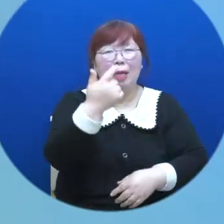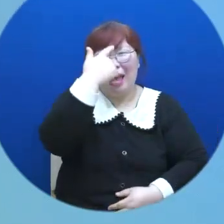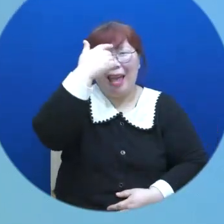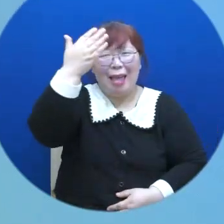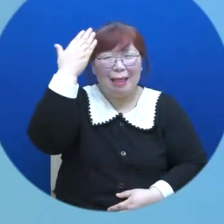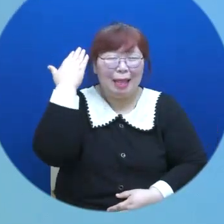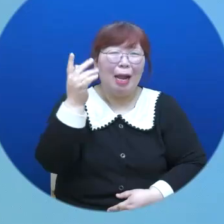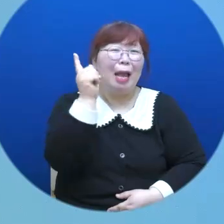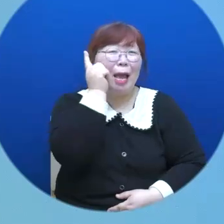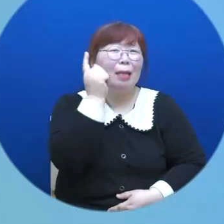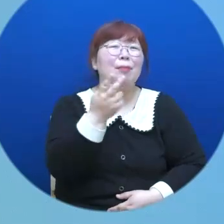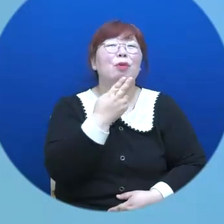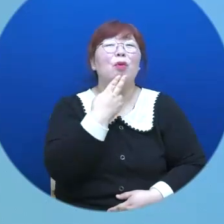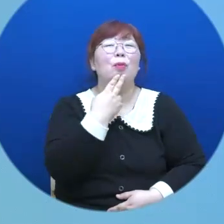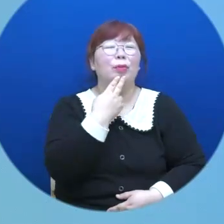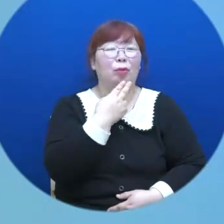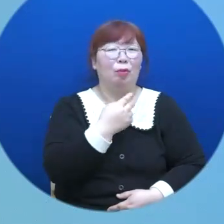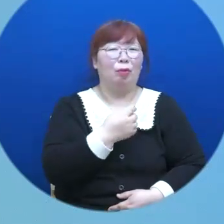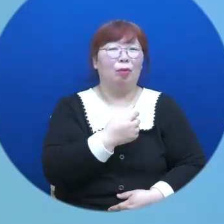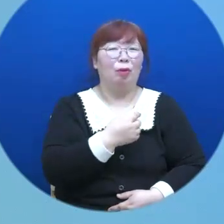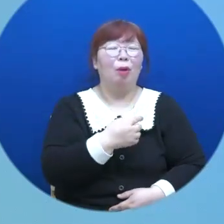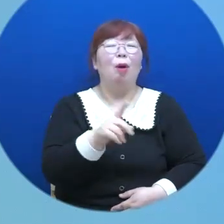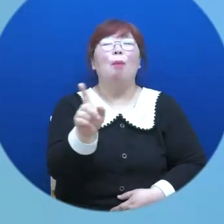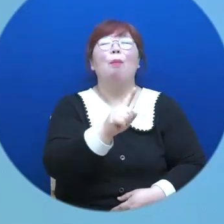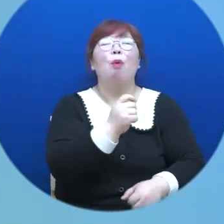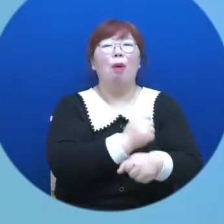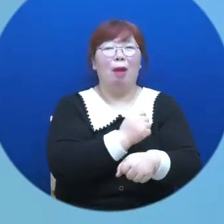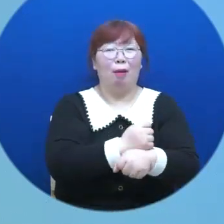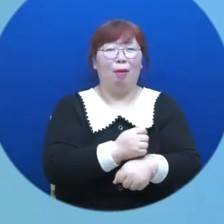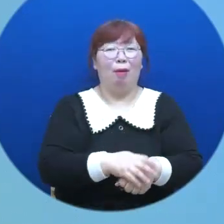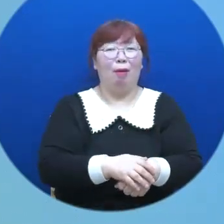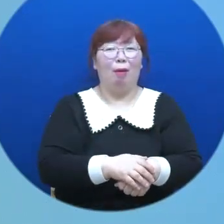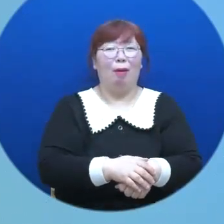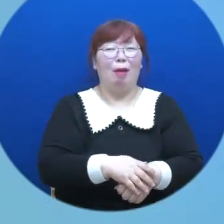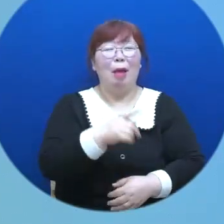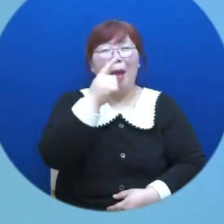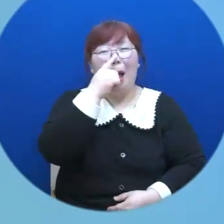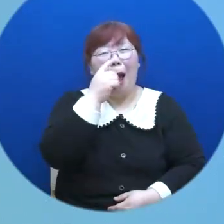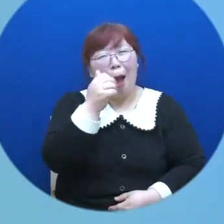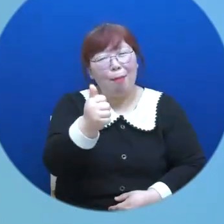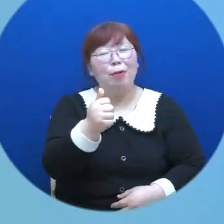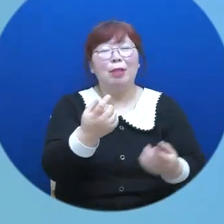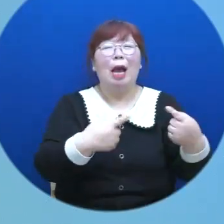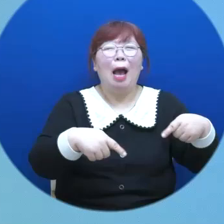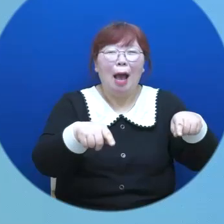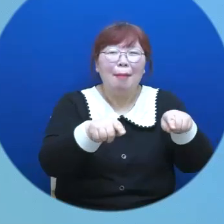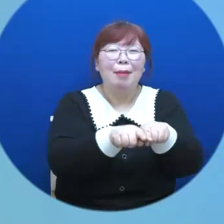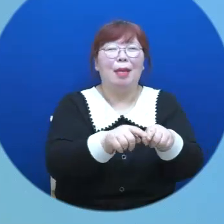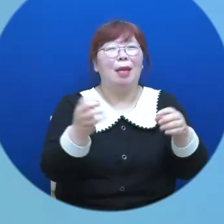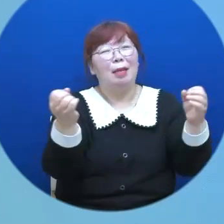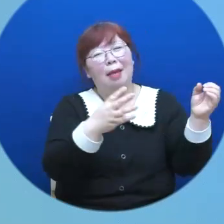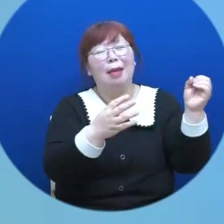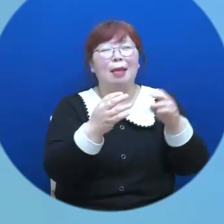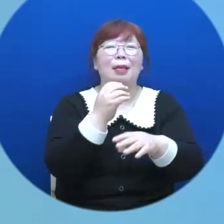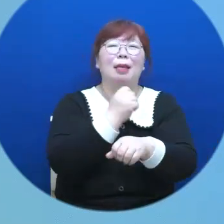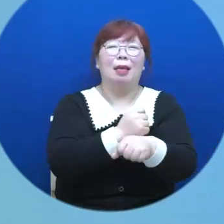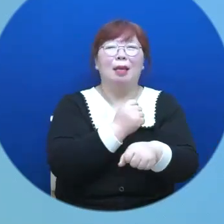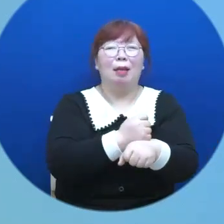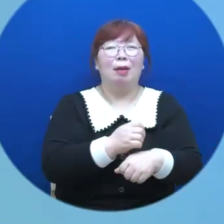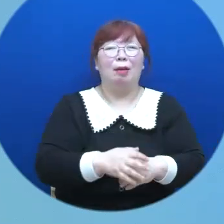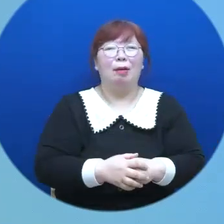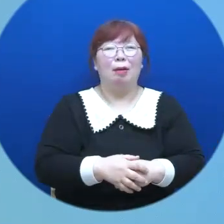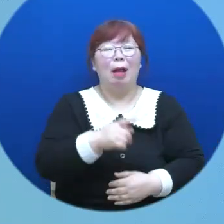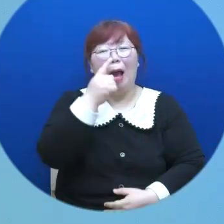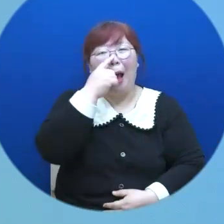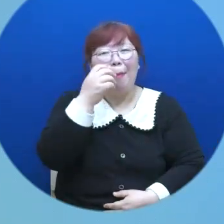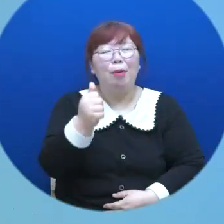때 뭐 하겠어요? 뭐 하겠느냐고. 할아버지하고 자기 아버지하고 얘기하는 거지. 아버지